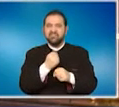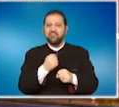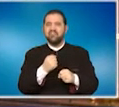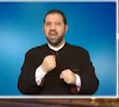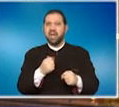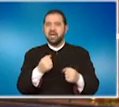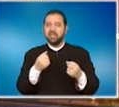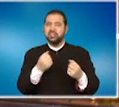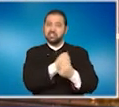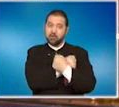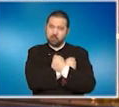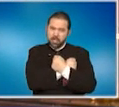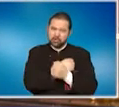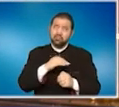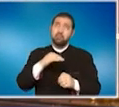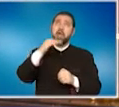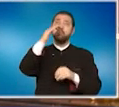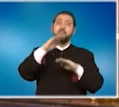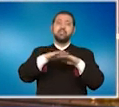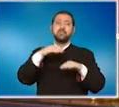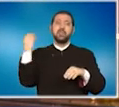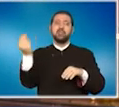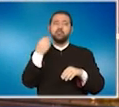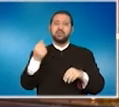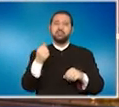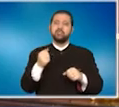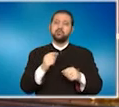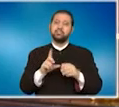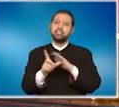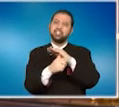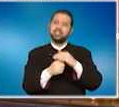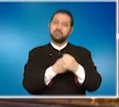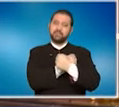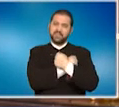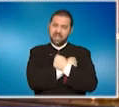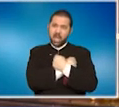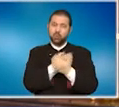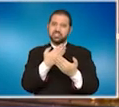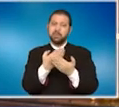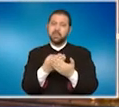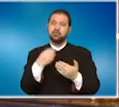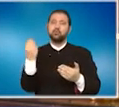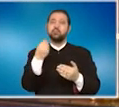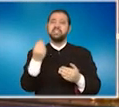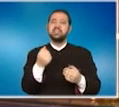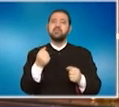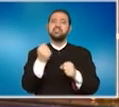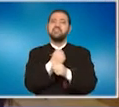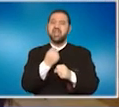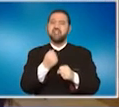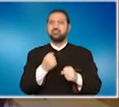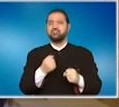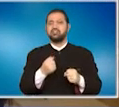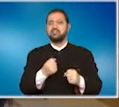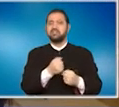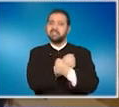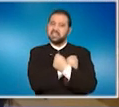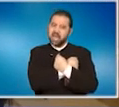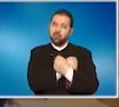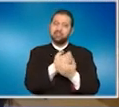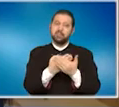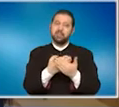Ascultarea. Asta e minunea ta. Dacă îți duci ascultarea până la cap, dacă faci rugăciunea până la cap, dacă ești statornic